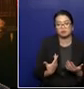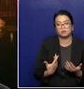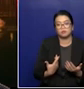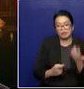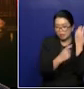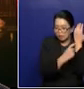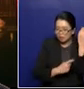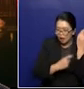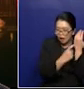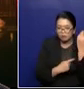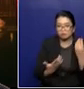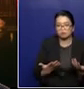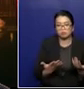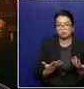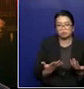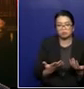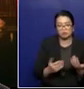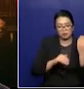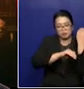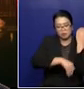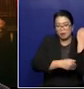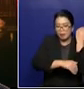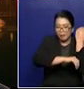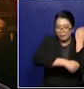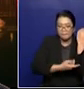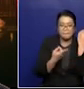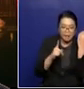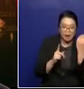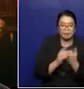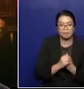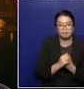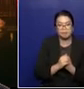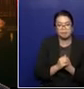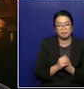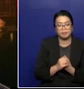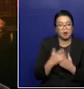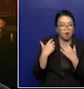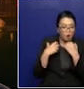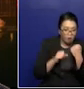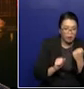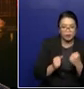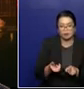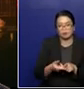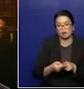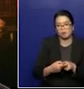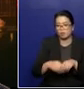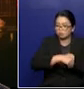ราปาล์มน้ำมันการปลูกอ้อยการปลูกข้าวโพ